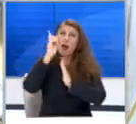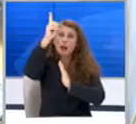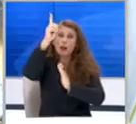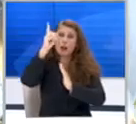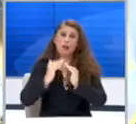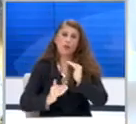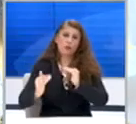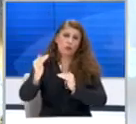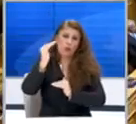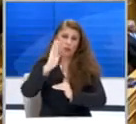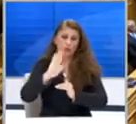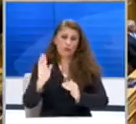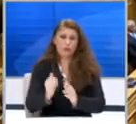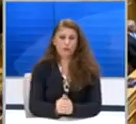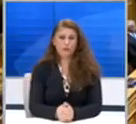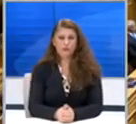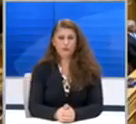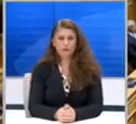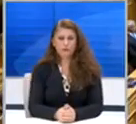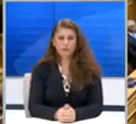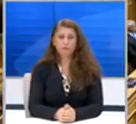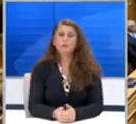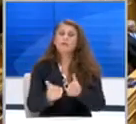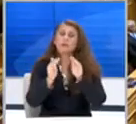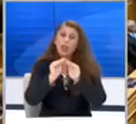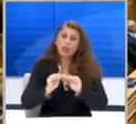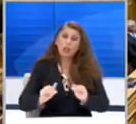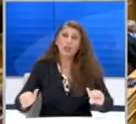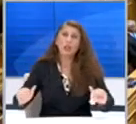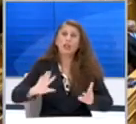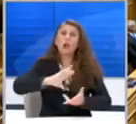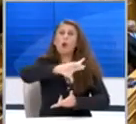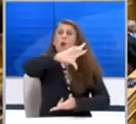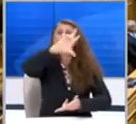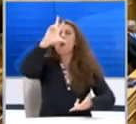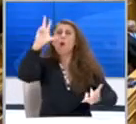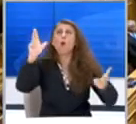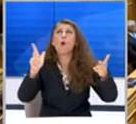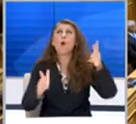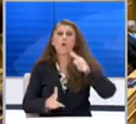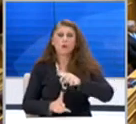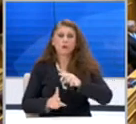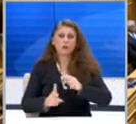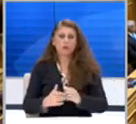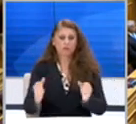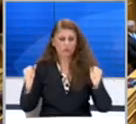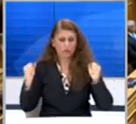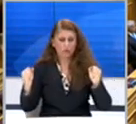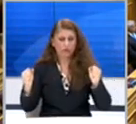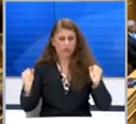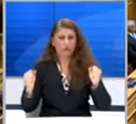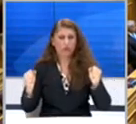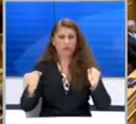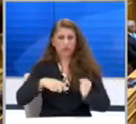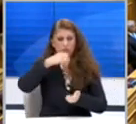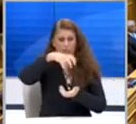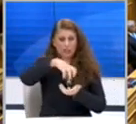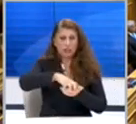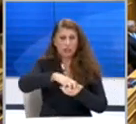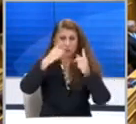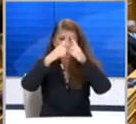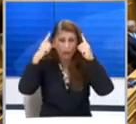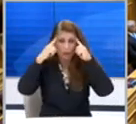δεηθώμεν. Υπέρ της ειρήνης του σύμπαντος κόσμου, ευσταθίας των Αγίων του Θεού Εκκλησιών και της